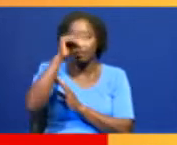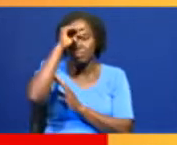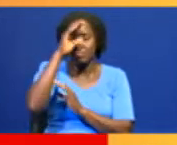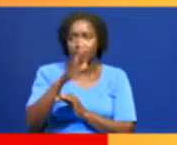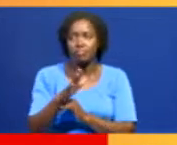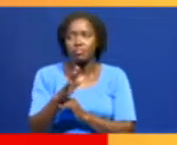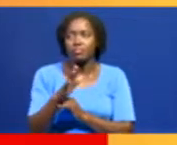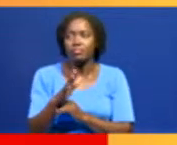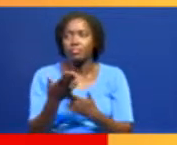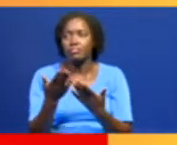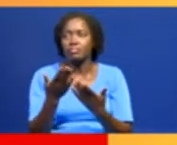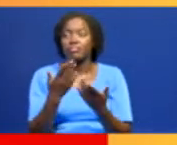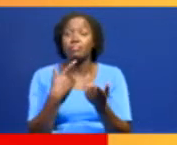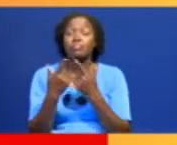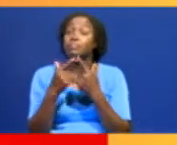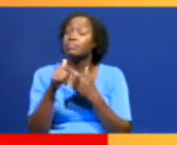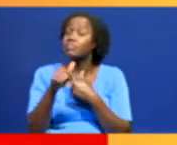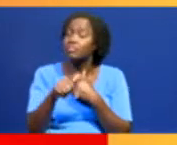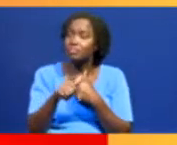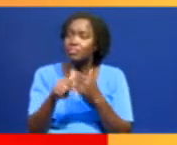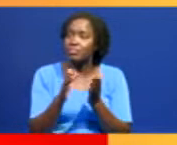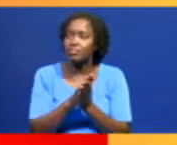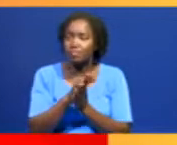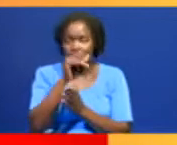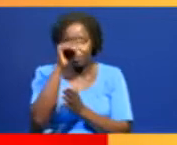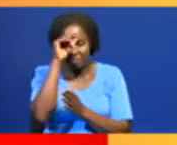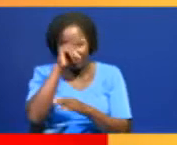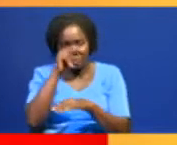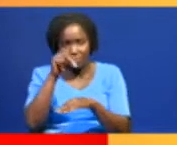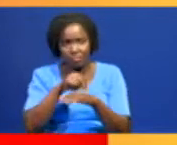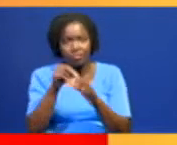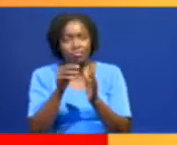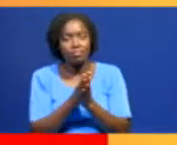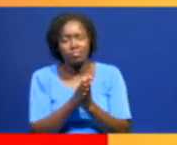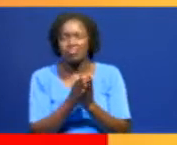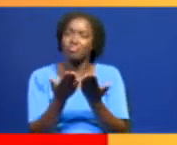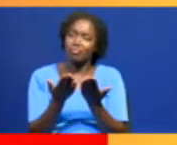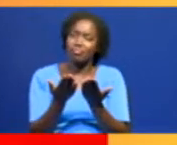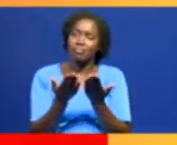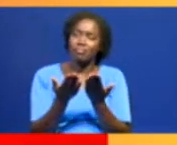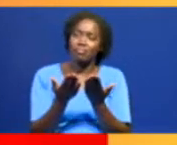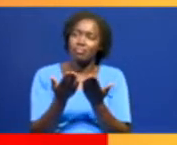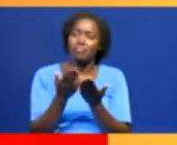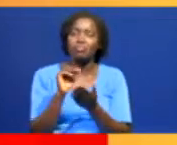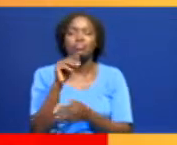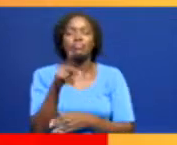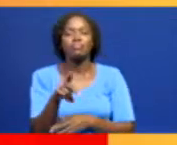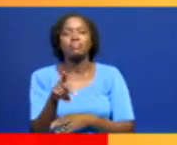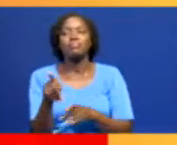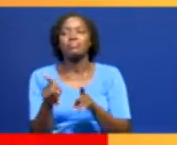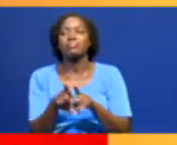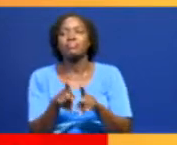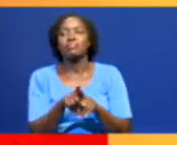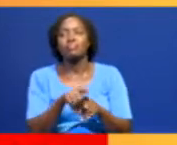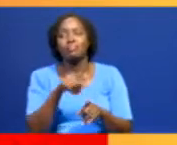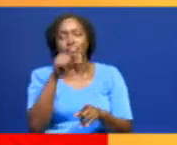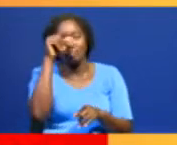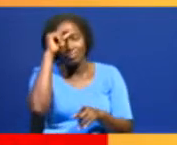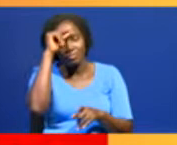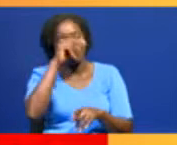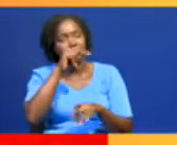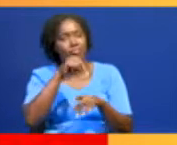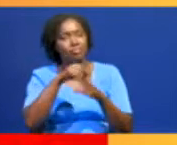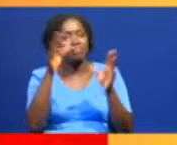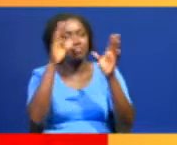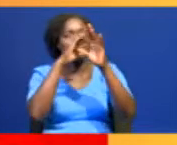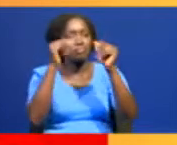ambayo nitaongelea siku ya leo, pengine tutaongea mambo ya serikali kuu, upande wa bunge, tutaongea pia upande wa serikali kuu, upande wa